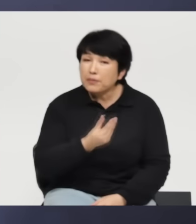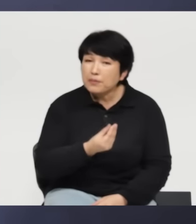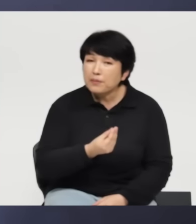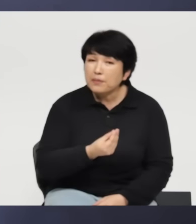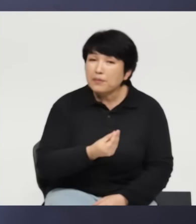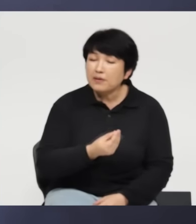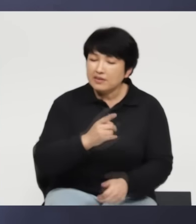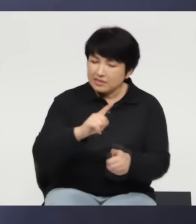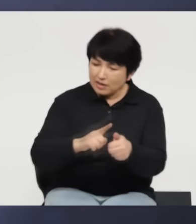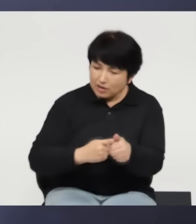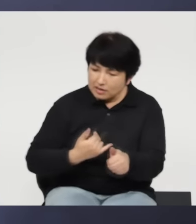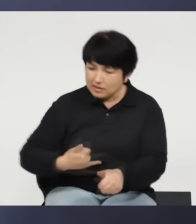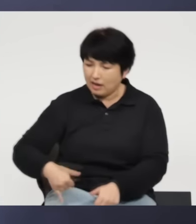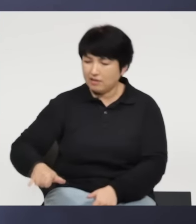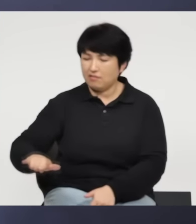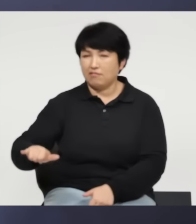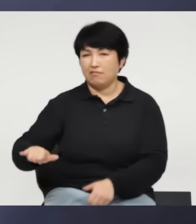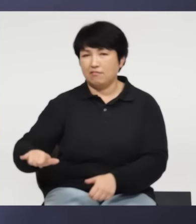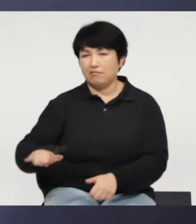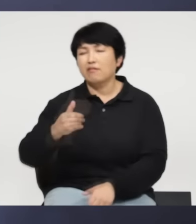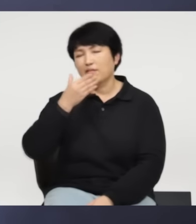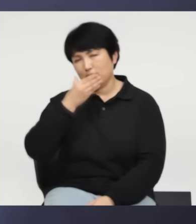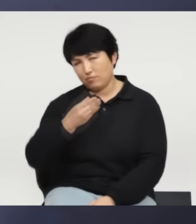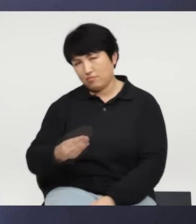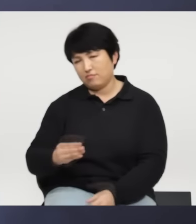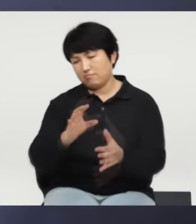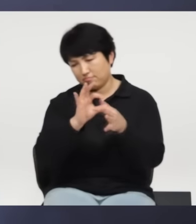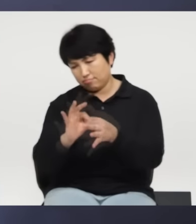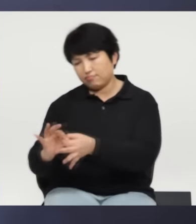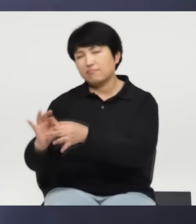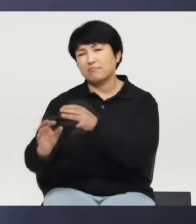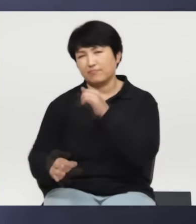그러니까 여러분들이 행복하면 아이들도 행복하다. 이렇게.